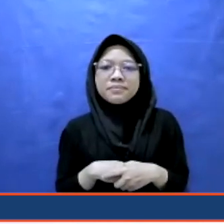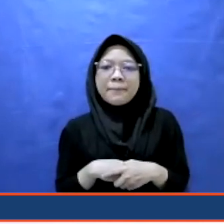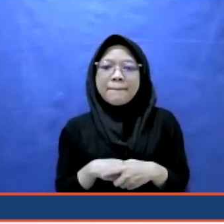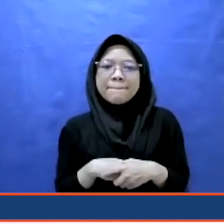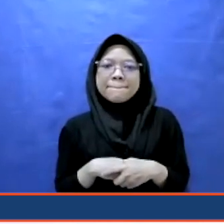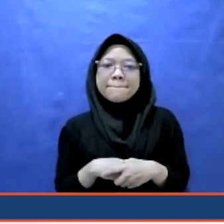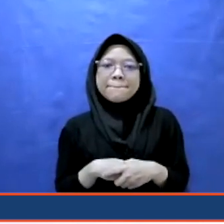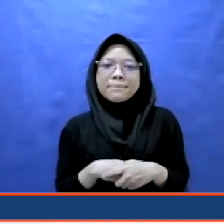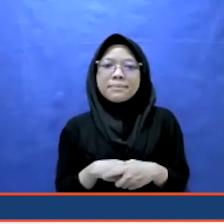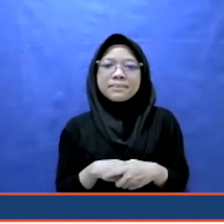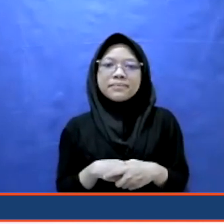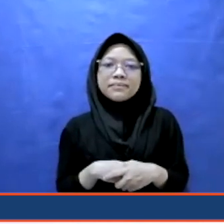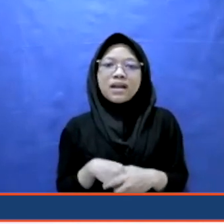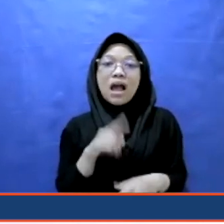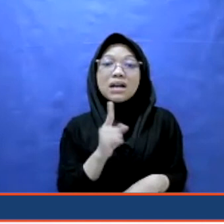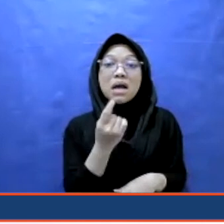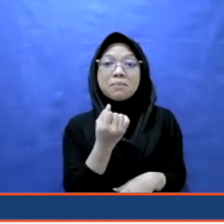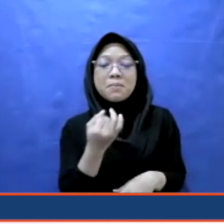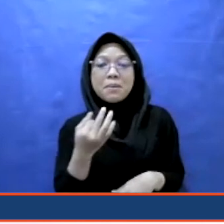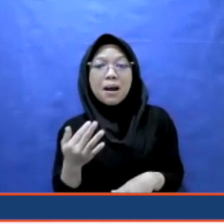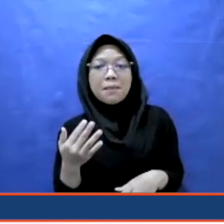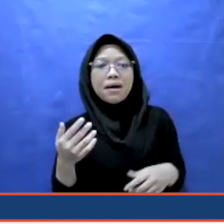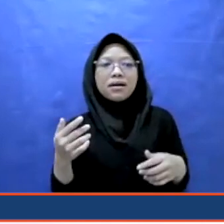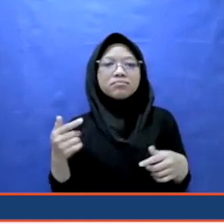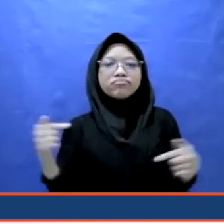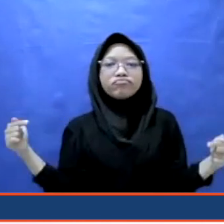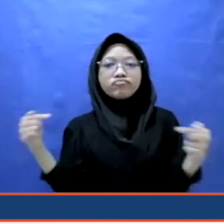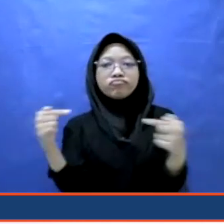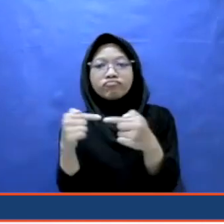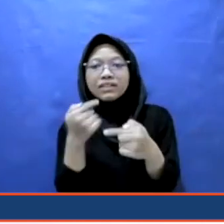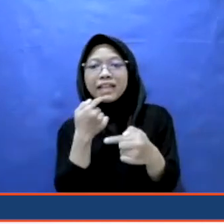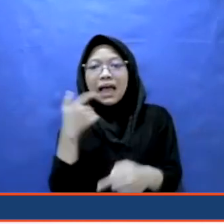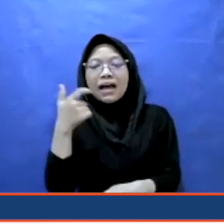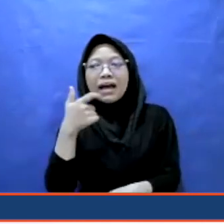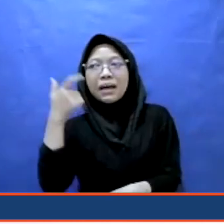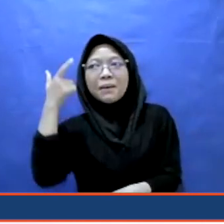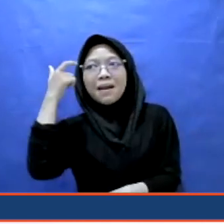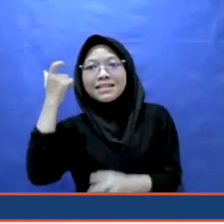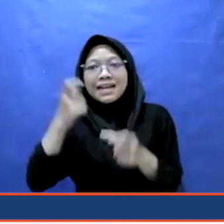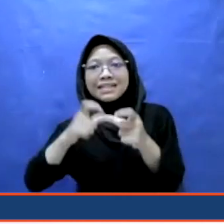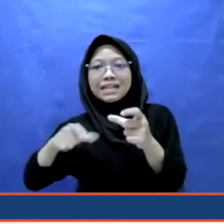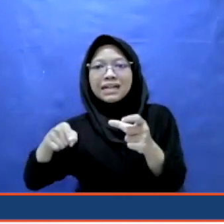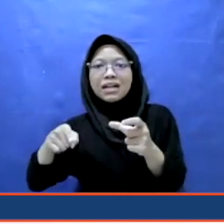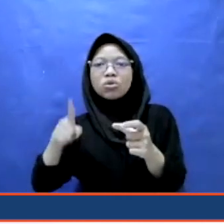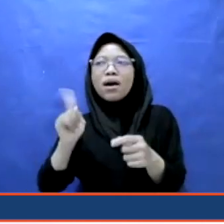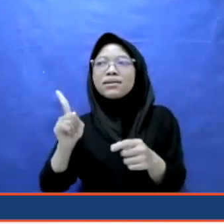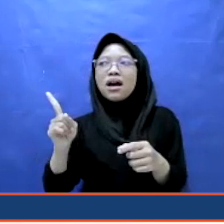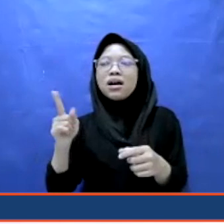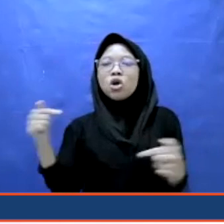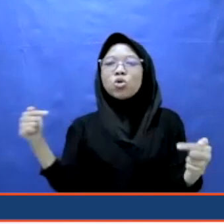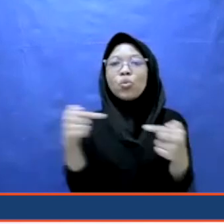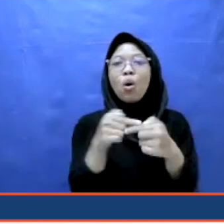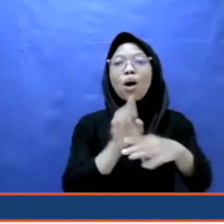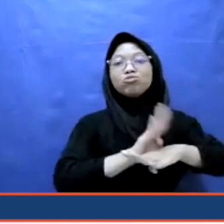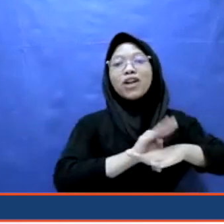hal-hal yang terkait pembelajaran free itu sendiri biasanya juga terkait masalah-masalah yang kalau troll gitu